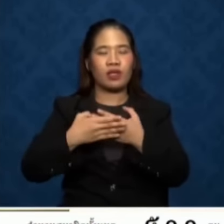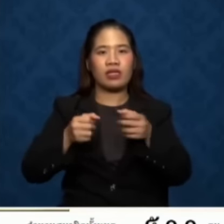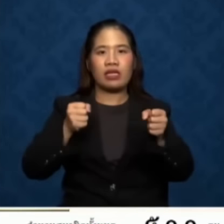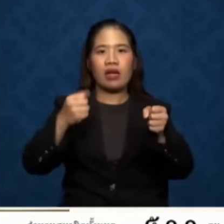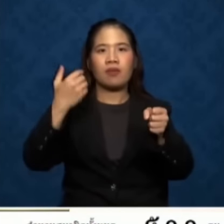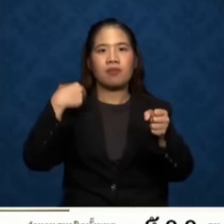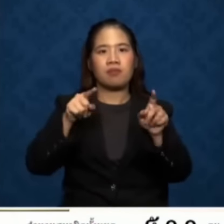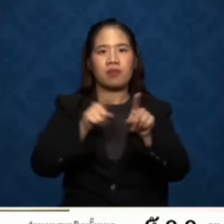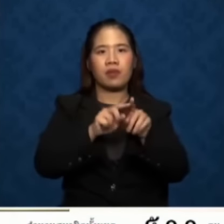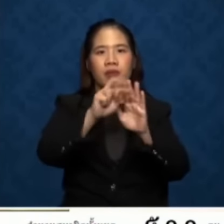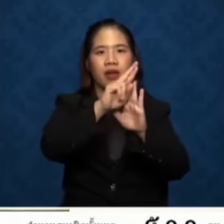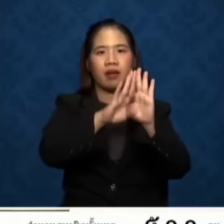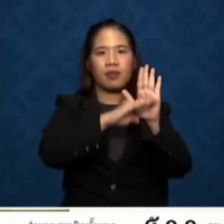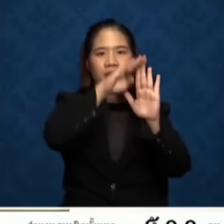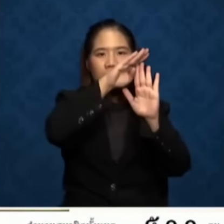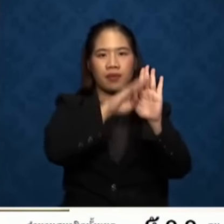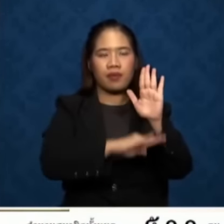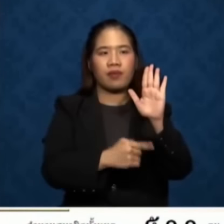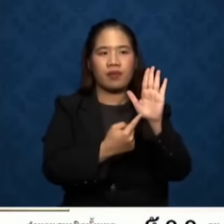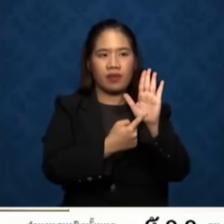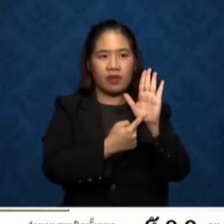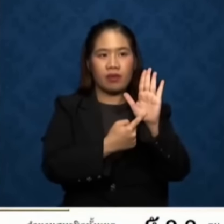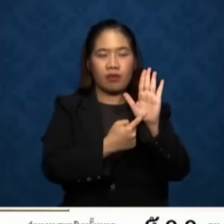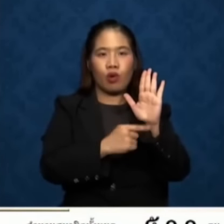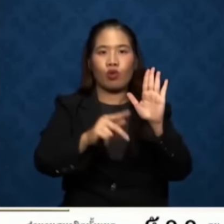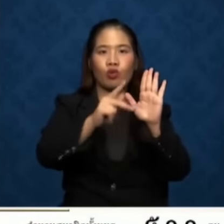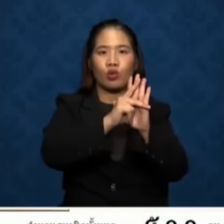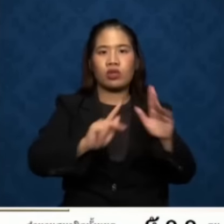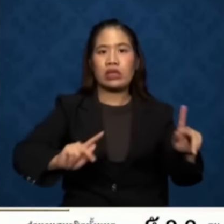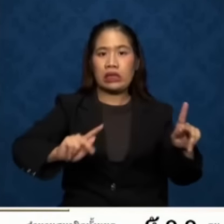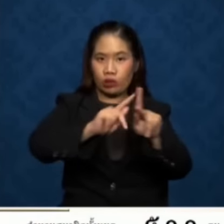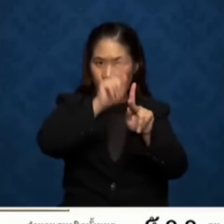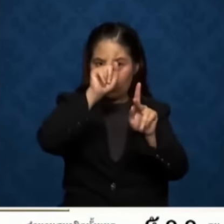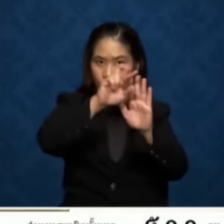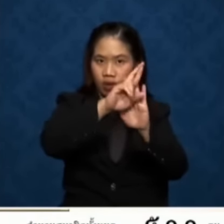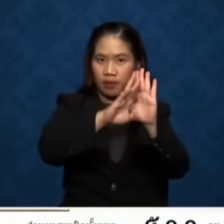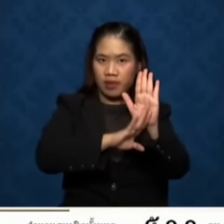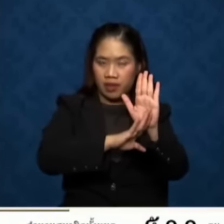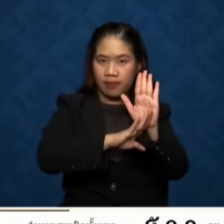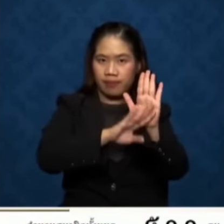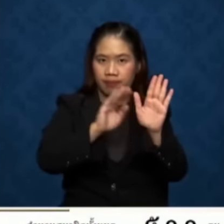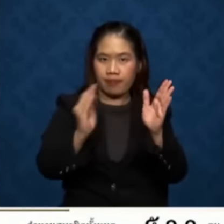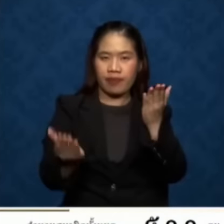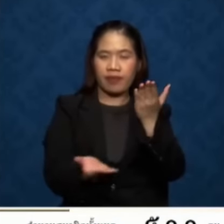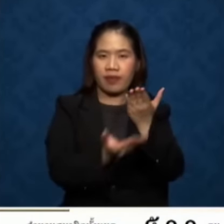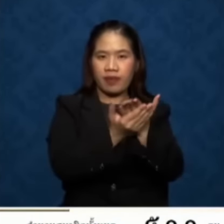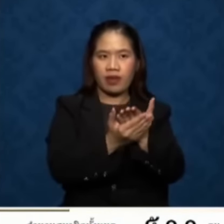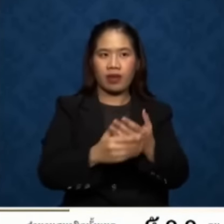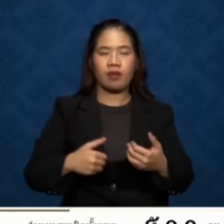ระเบียบคือพอออกกฎกระทรวงเขาไปต้องออกระเบียบ